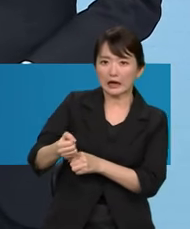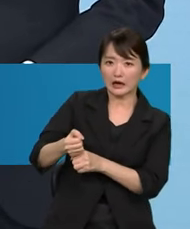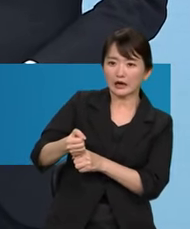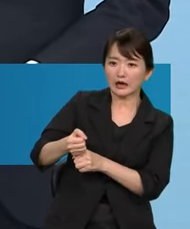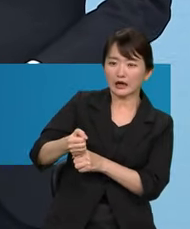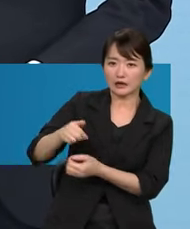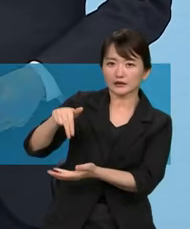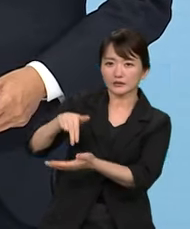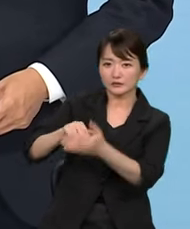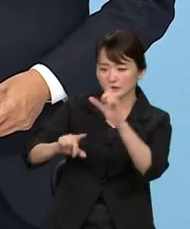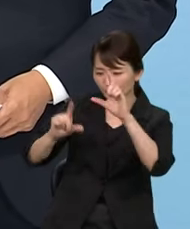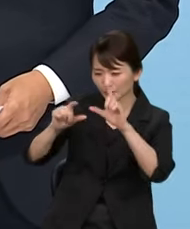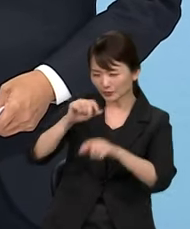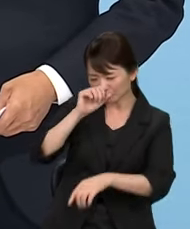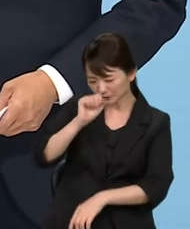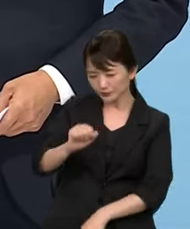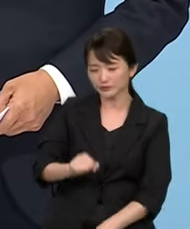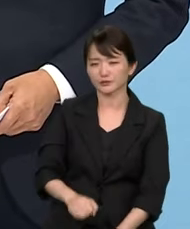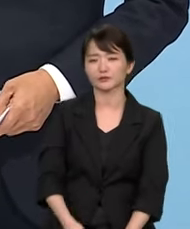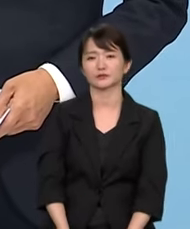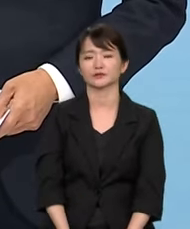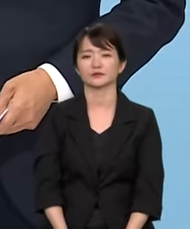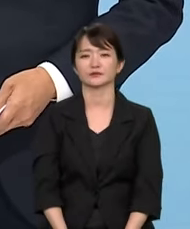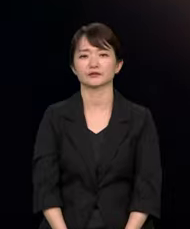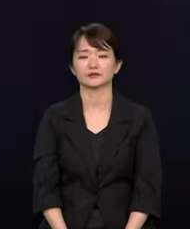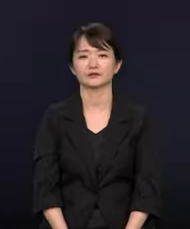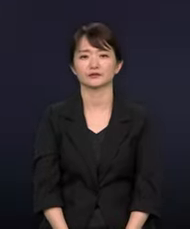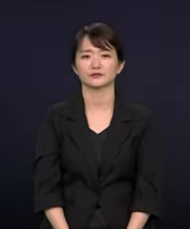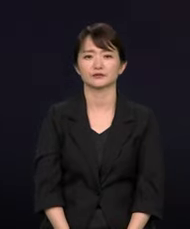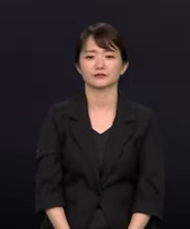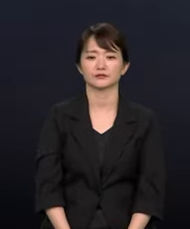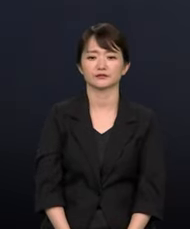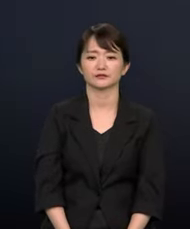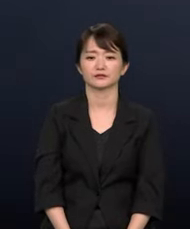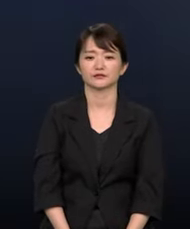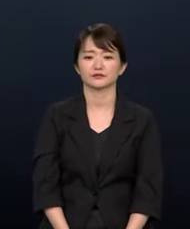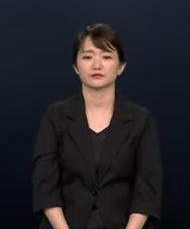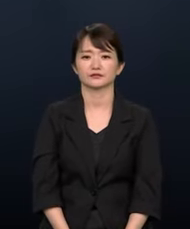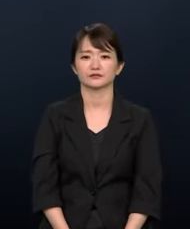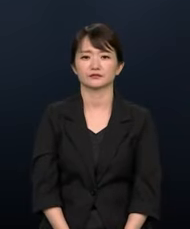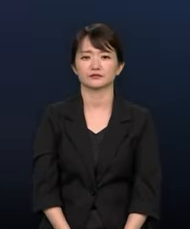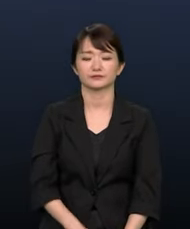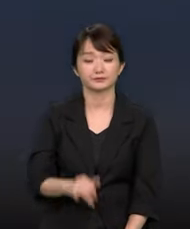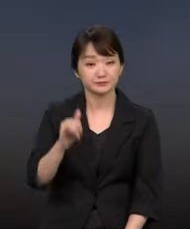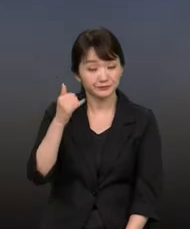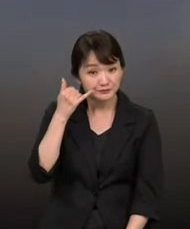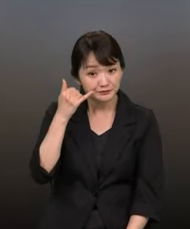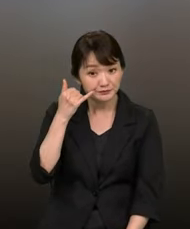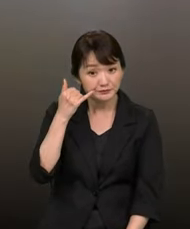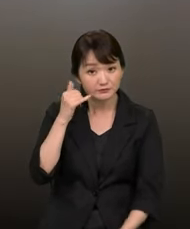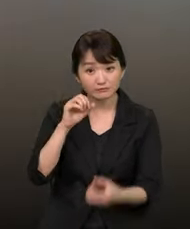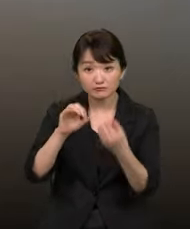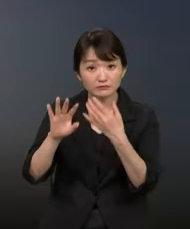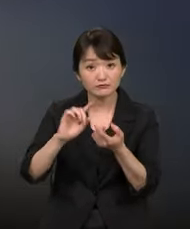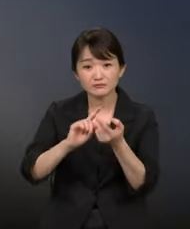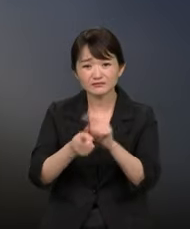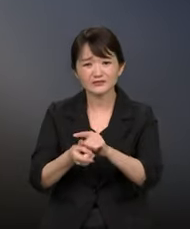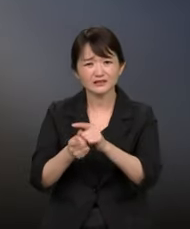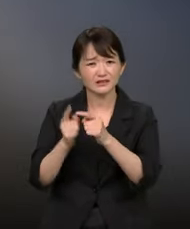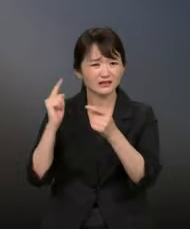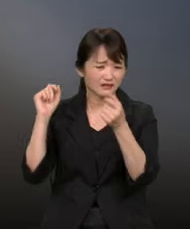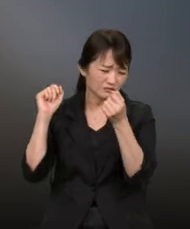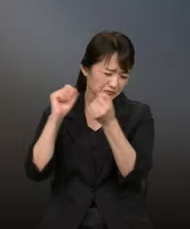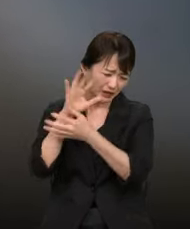즐기기도 합니다 임예은 기자가 취재했습니다 오세요 대답 대신 시끄러운